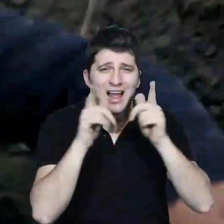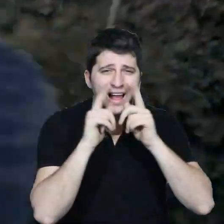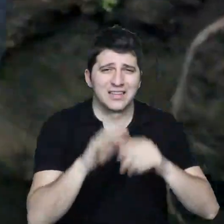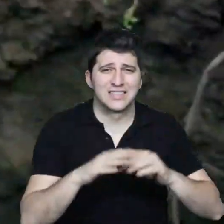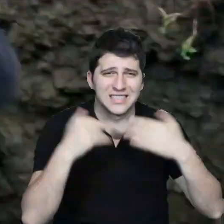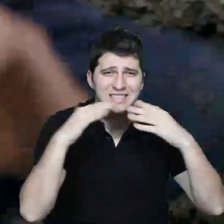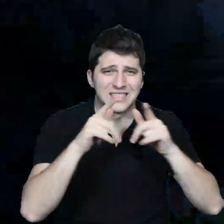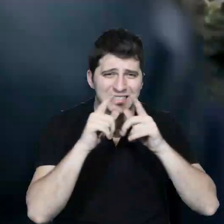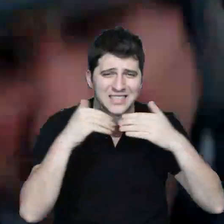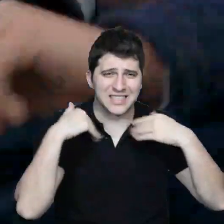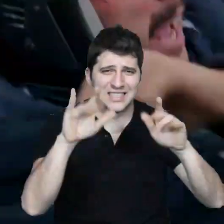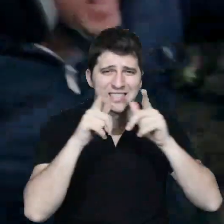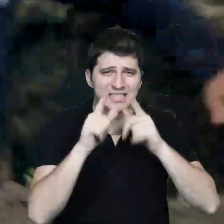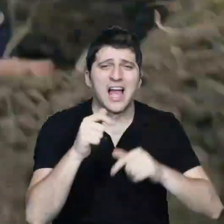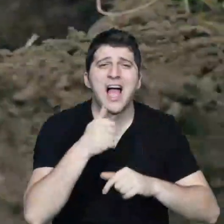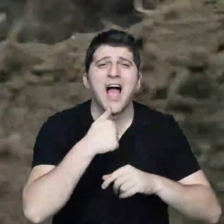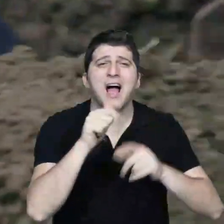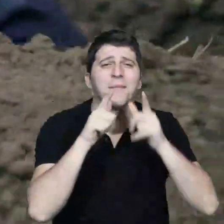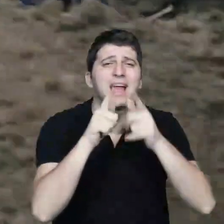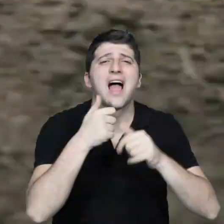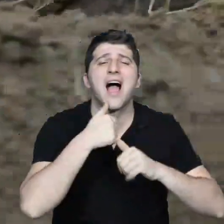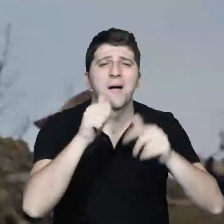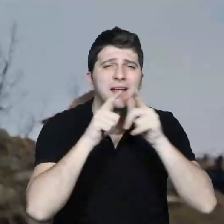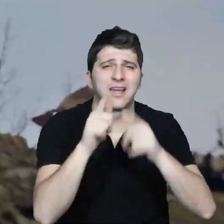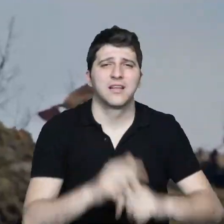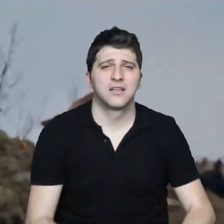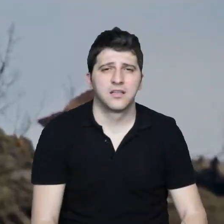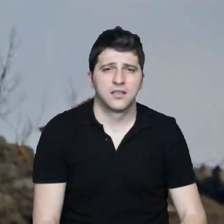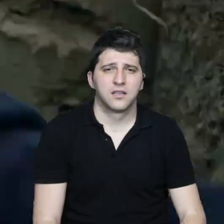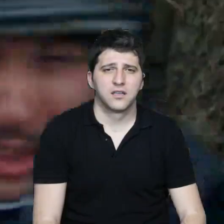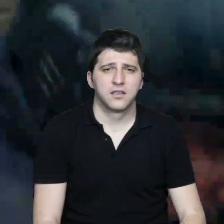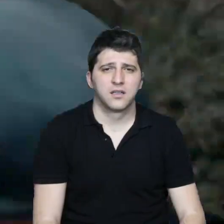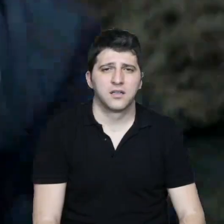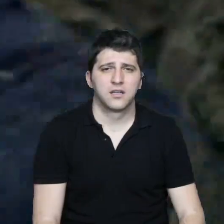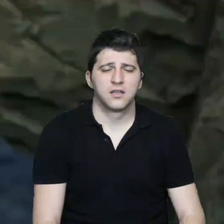Kes! Kes! Abi! Abi!